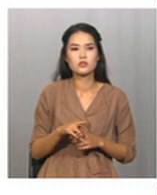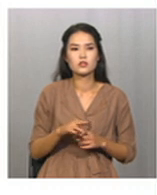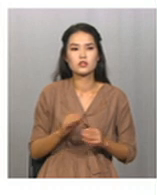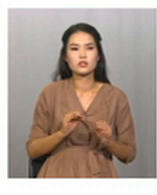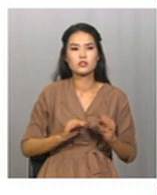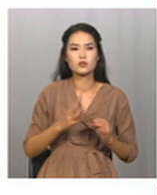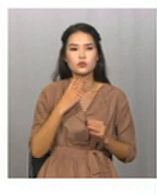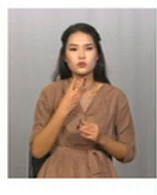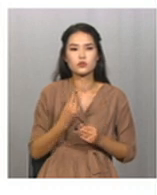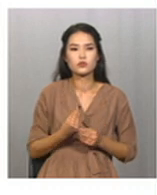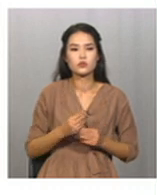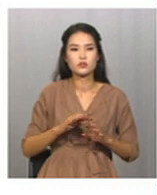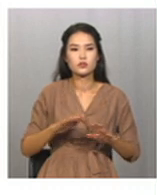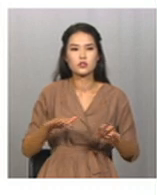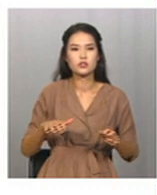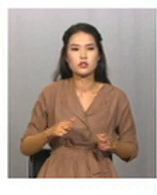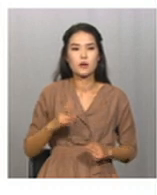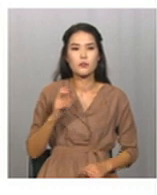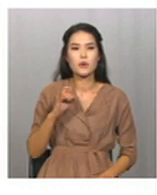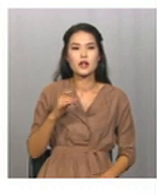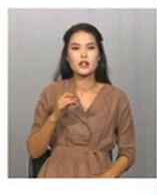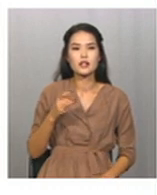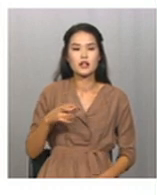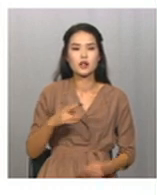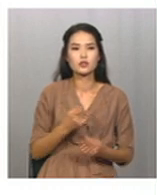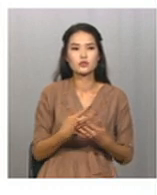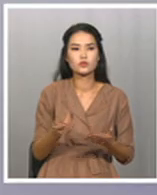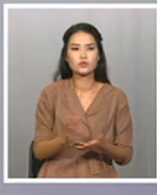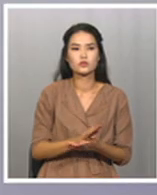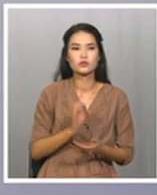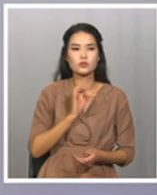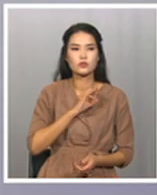жасушаларына жинайтын бактериялардың түрлерін пайдаланады.